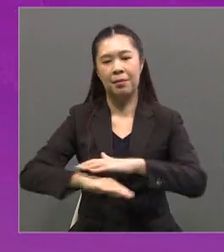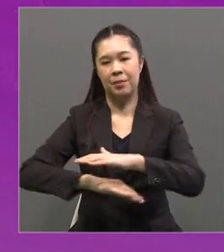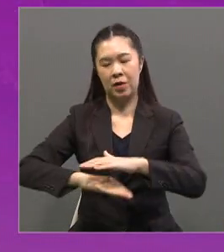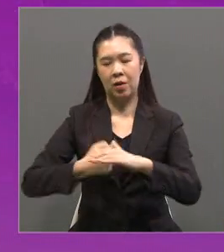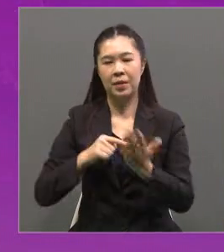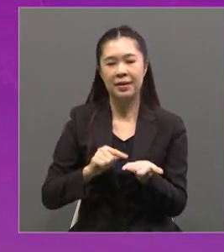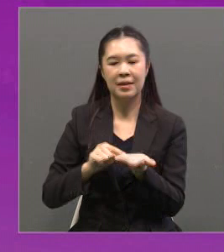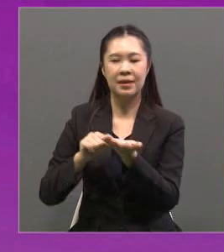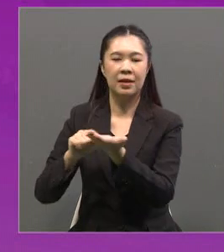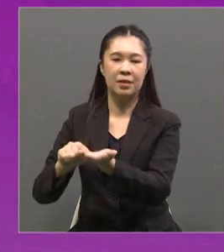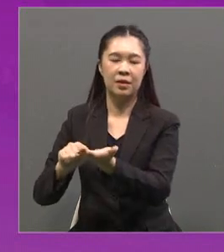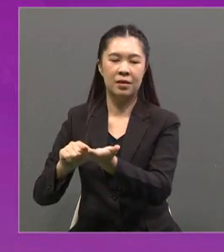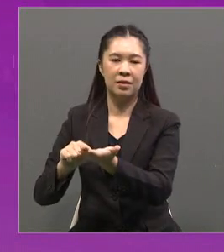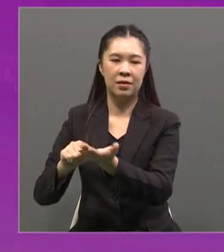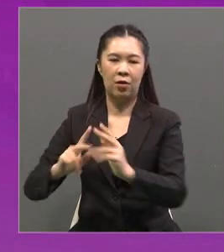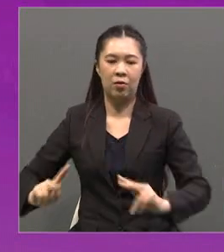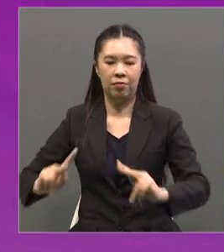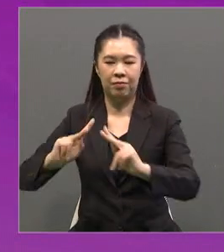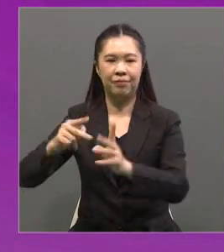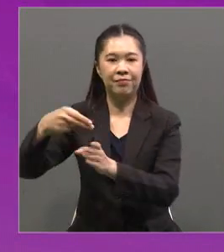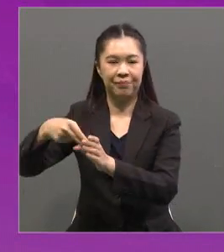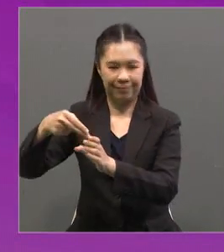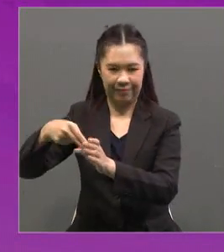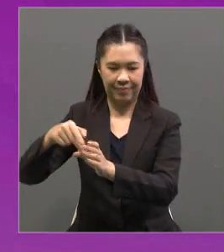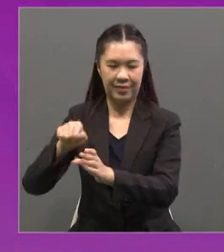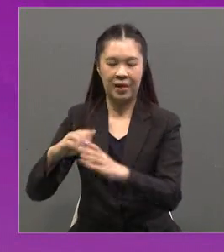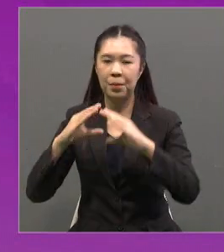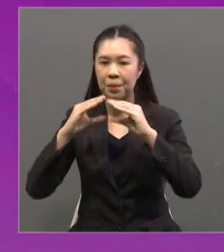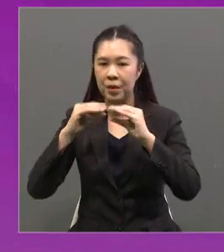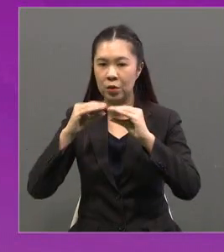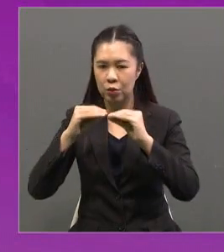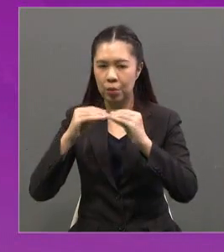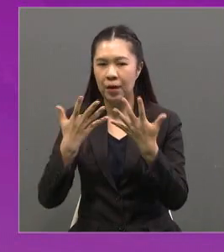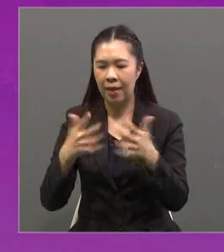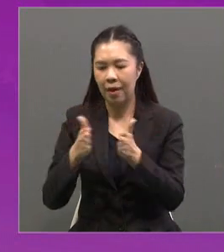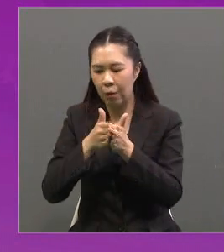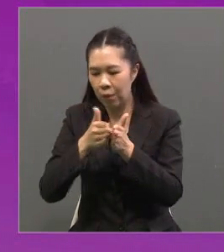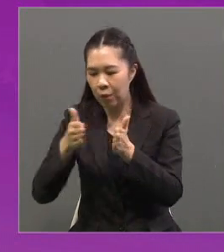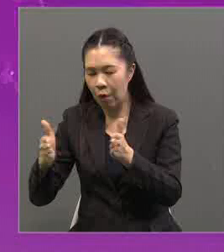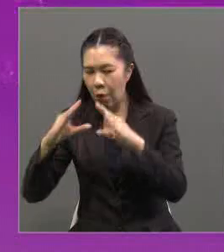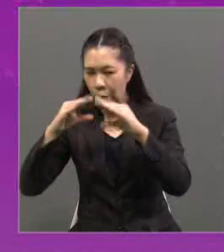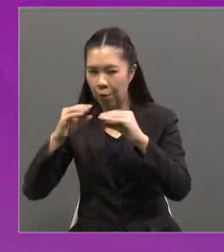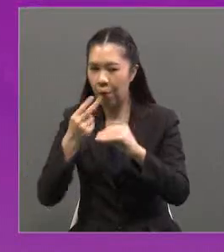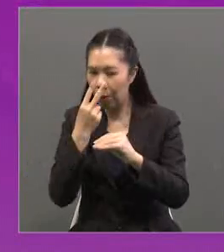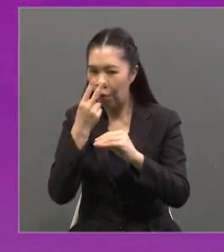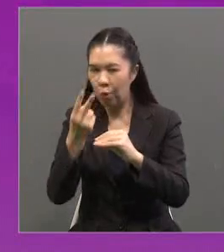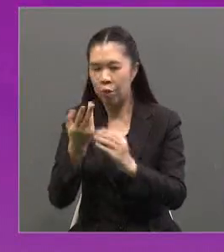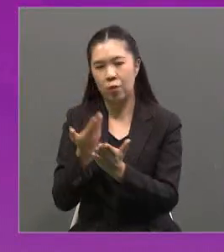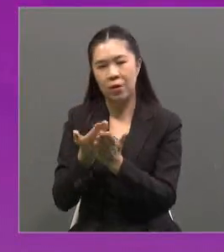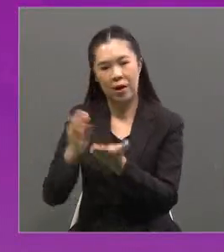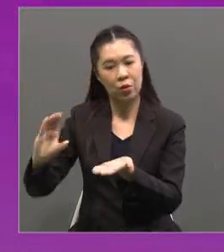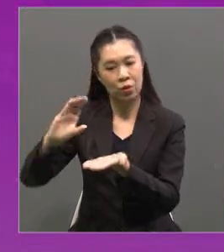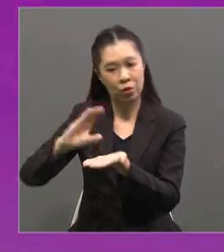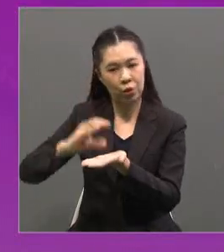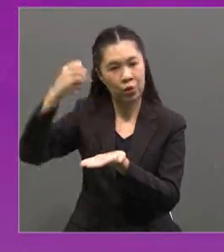สนอค่ะของกระทรวงพลังงานนำเข้าสู่การหารือในที่ประชุมหลังจากนี้ก็จะต้องไปดูข้อมูลต้นทุนที่เกี่ยวข้องกับเรื่องของค่าไฟ